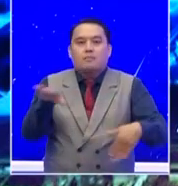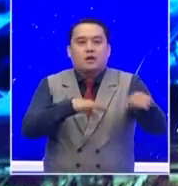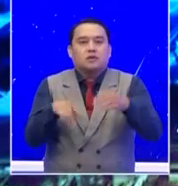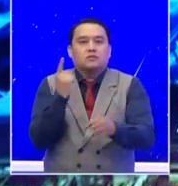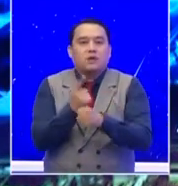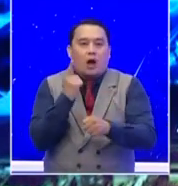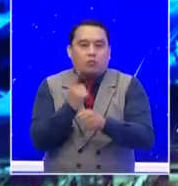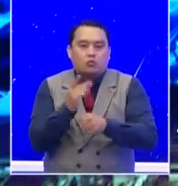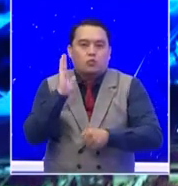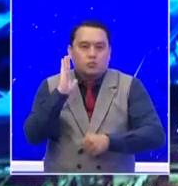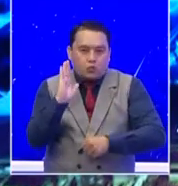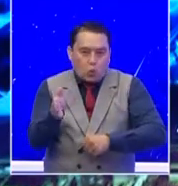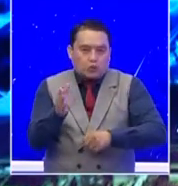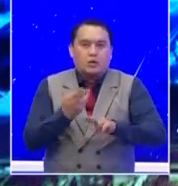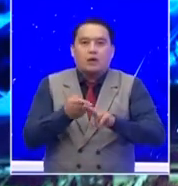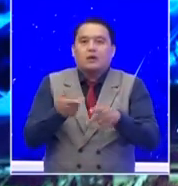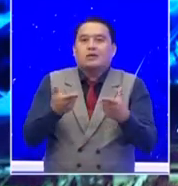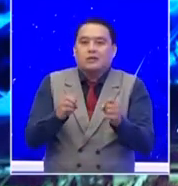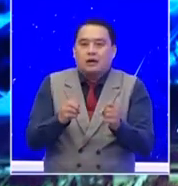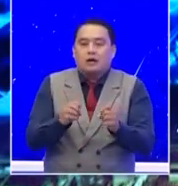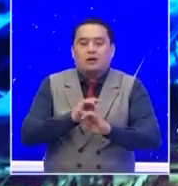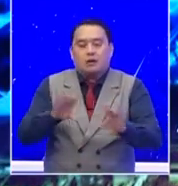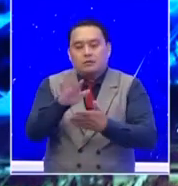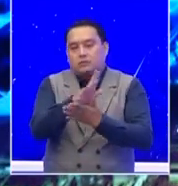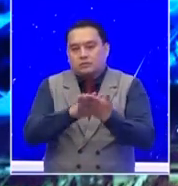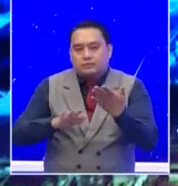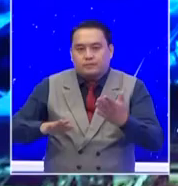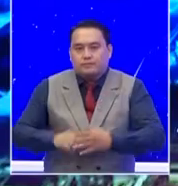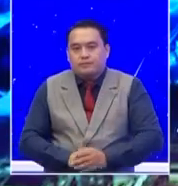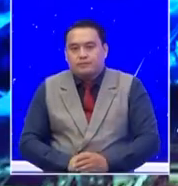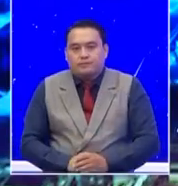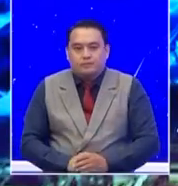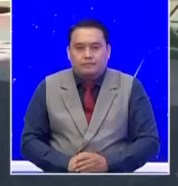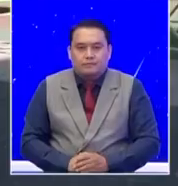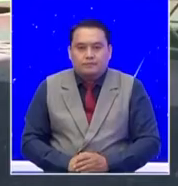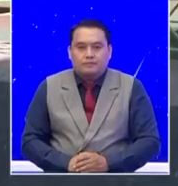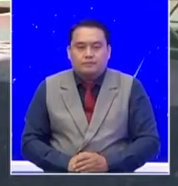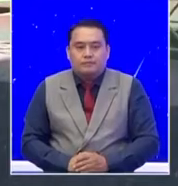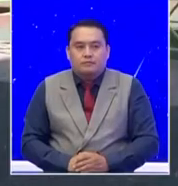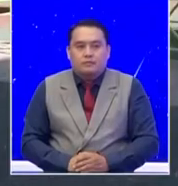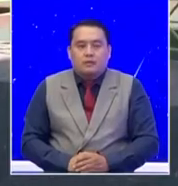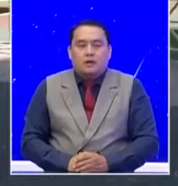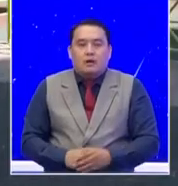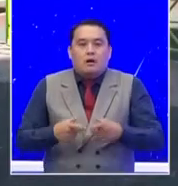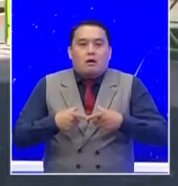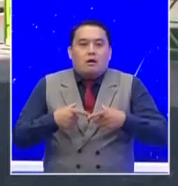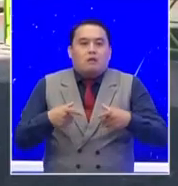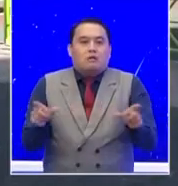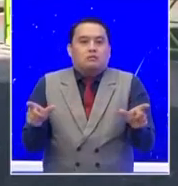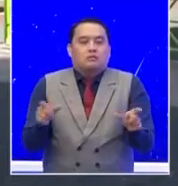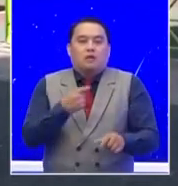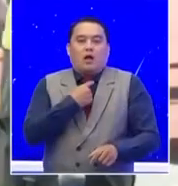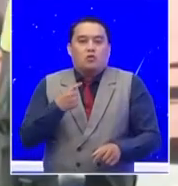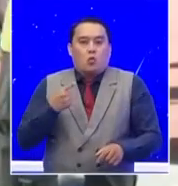посетителей все же будет что где и когда узнал а ну а роман geldin of послабление карантинных мир талда курганцы